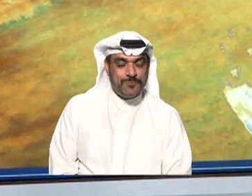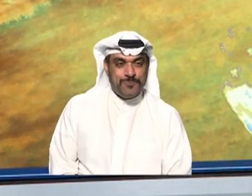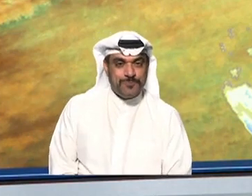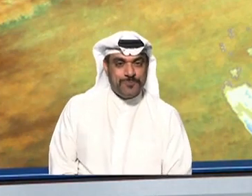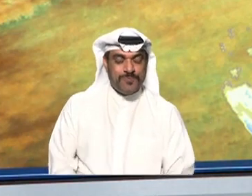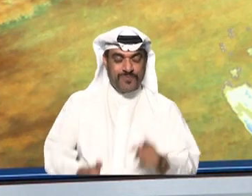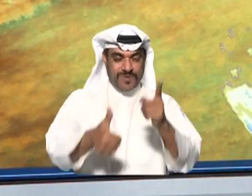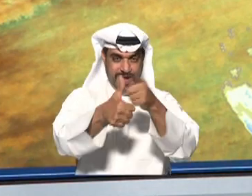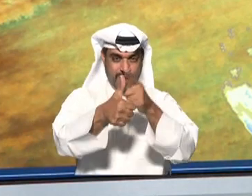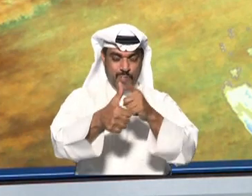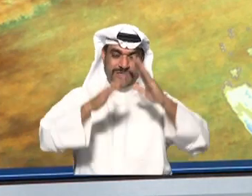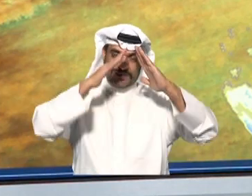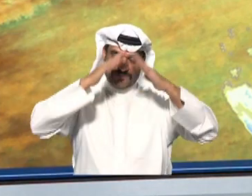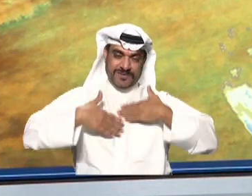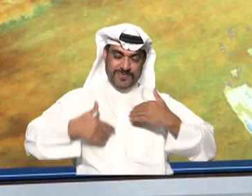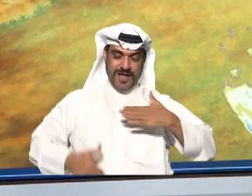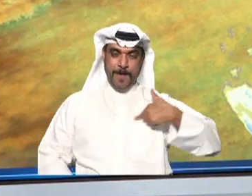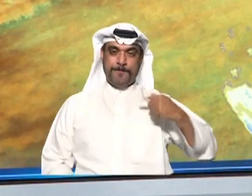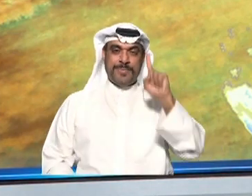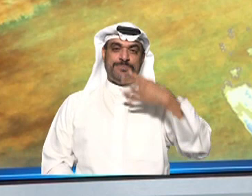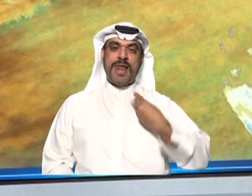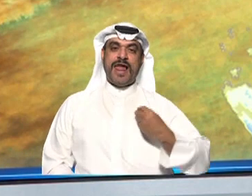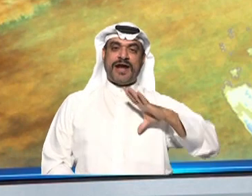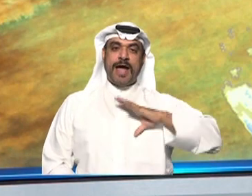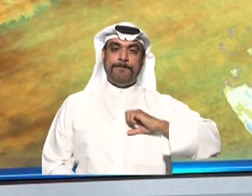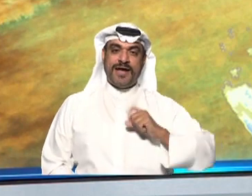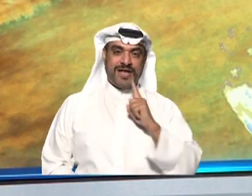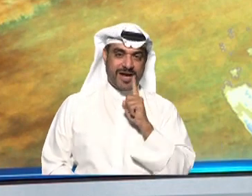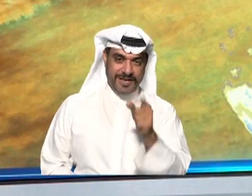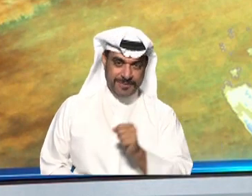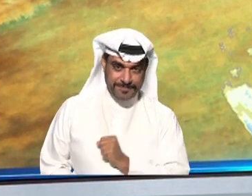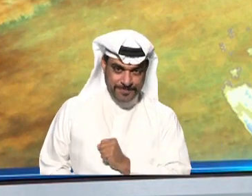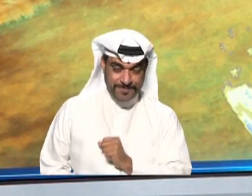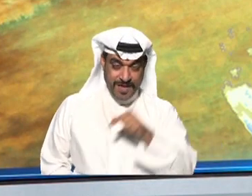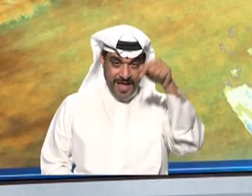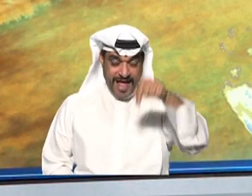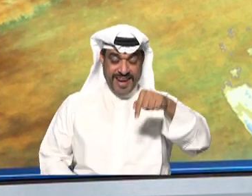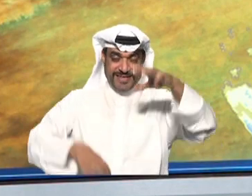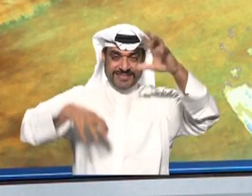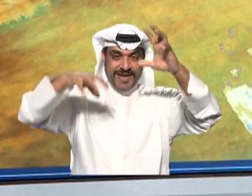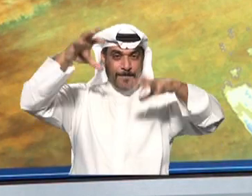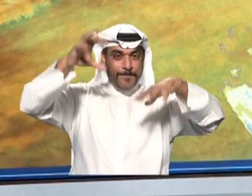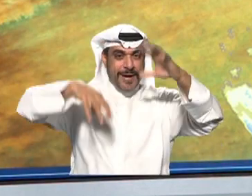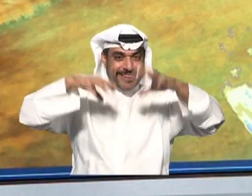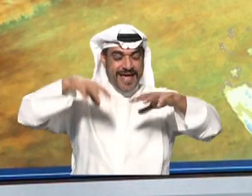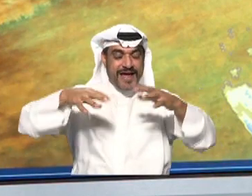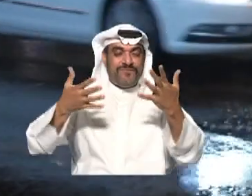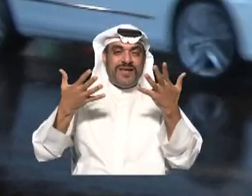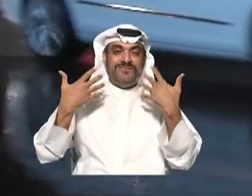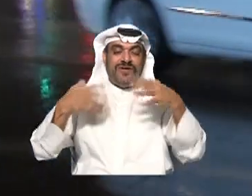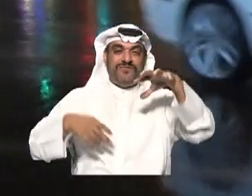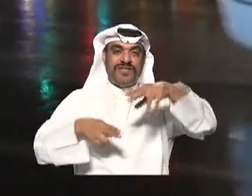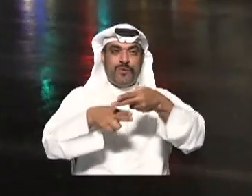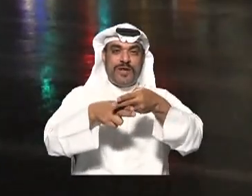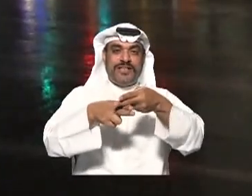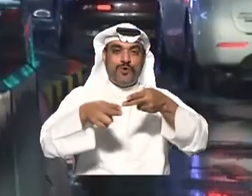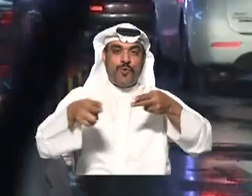اولا بسم الله الرحمن الرحيم. بخصوص تغير الاحوال الجويه وحاله الطقس في دوله